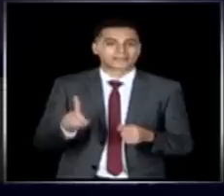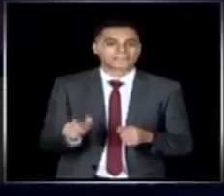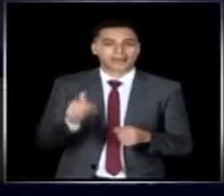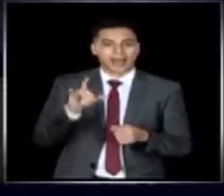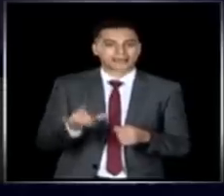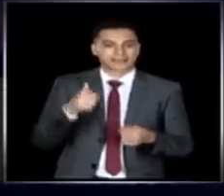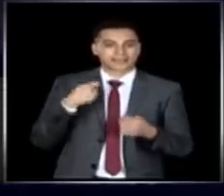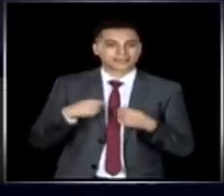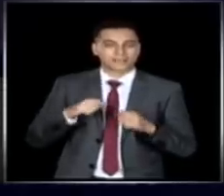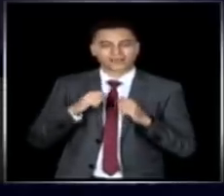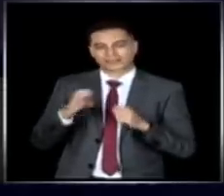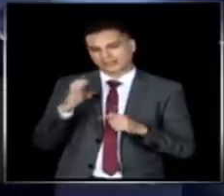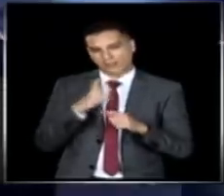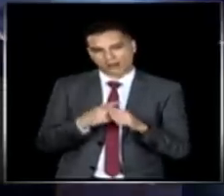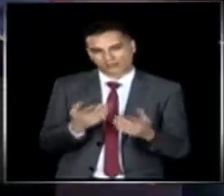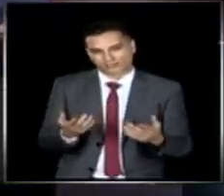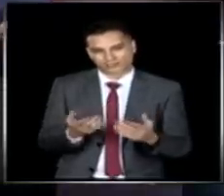طبعاً إجابة خاطئة.